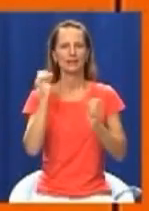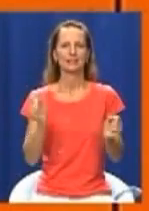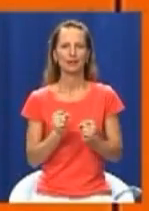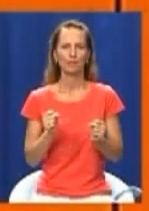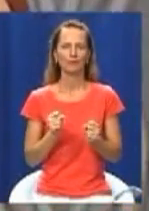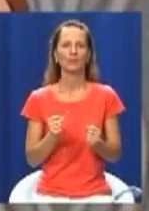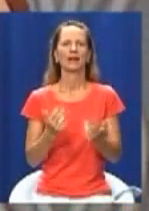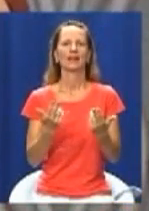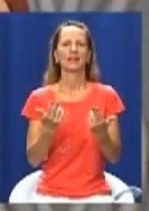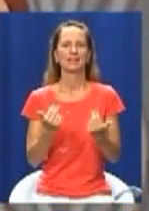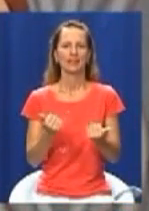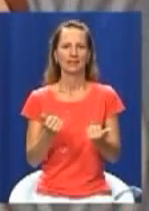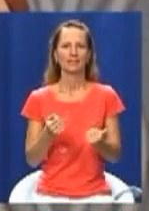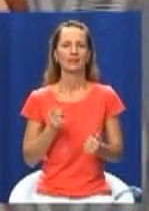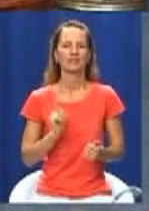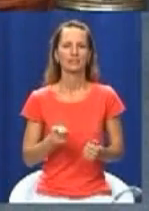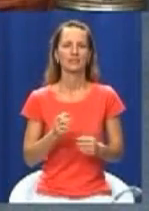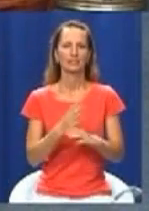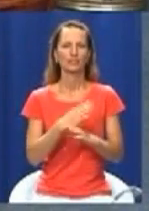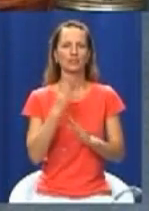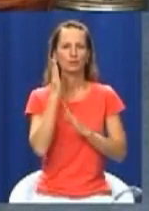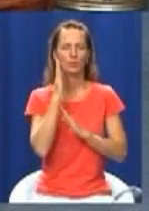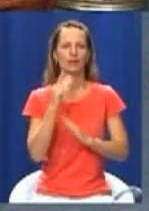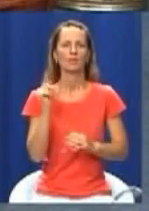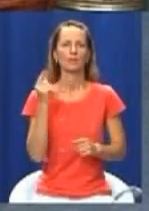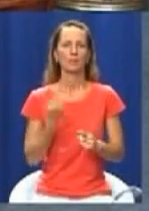взимку. Так, дійсно. І тому вони